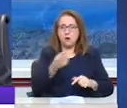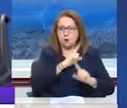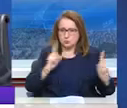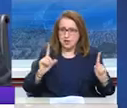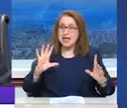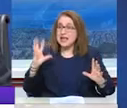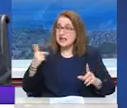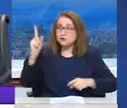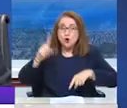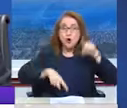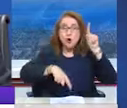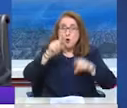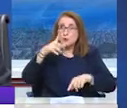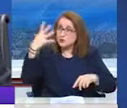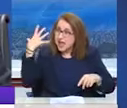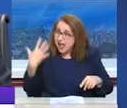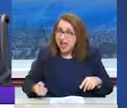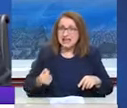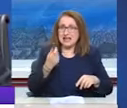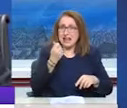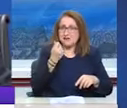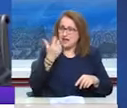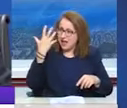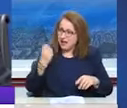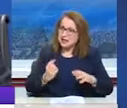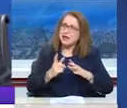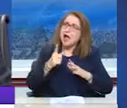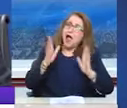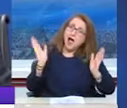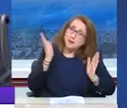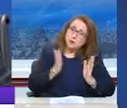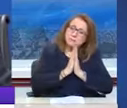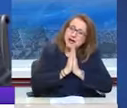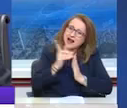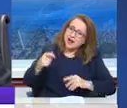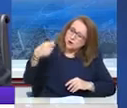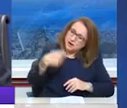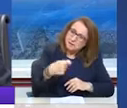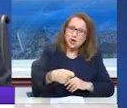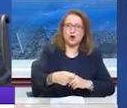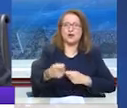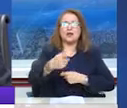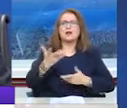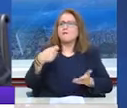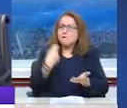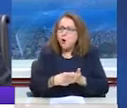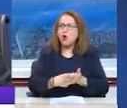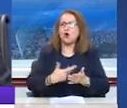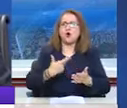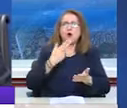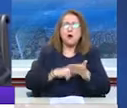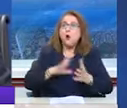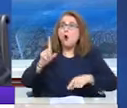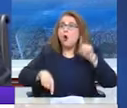τα οικονομικά του επιτρέπουν να συνεχίσει να αποπληρώνει τις υποχρεώσεις του, να το πράξει. Εάν αυτό γίνει στο μέτρο των ανθρώπων